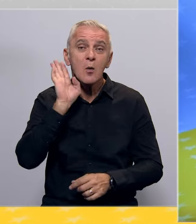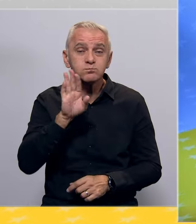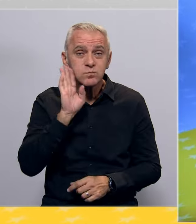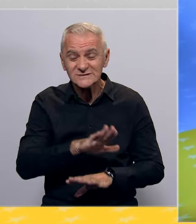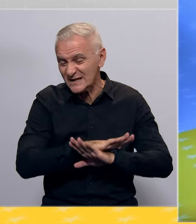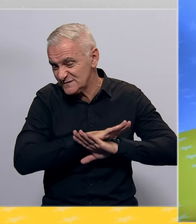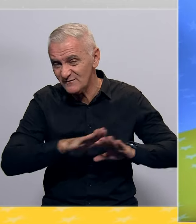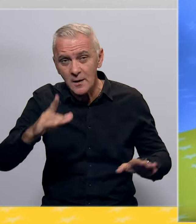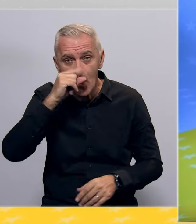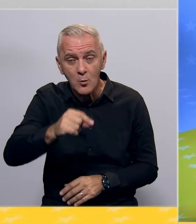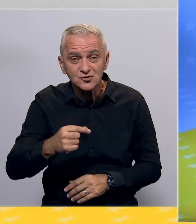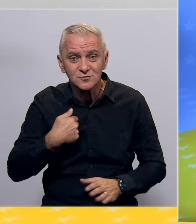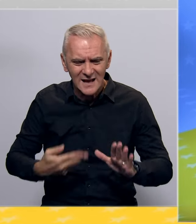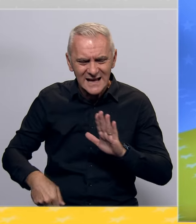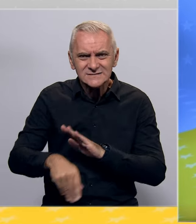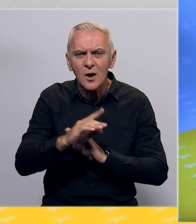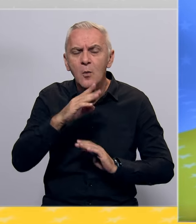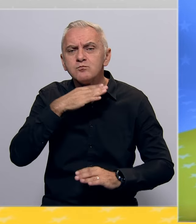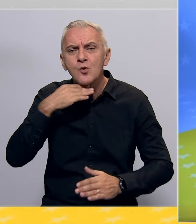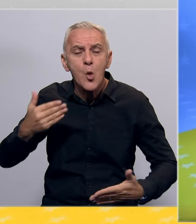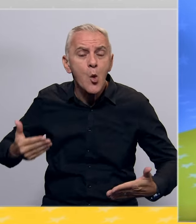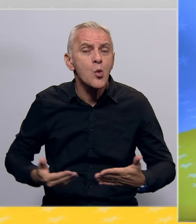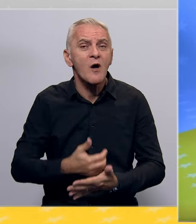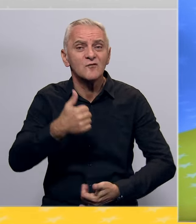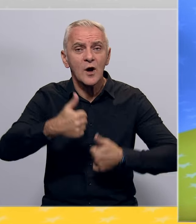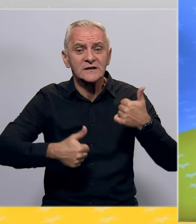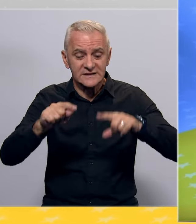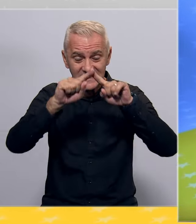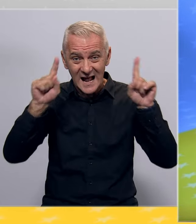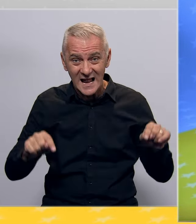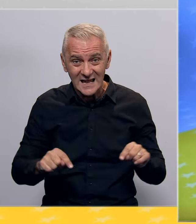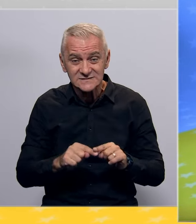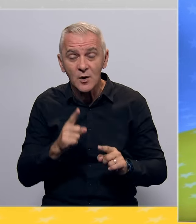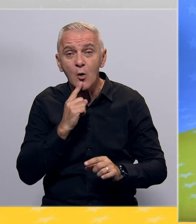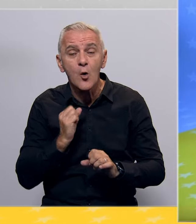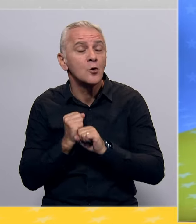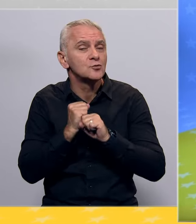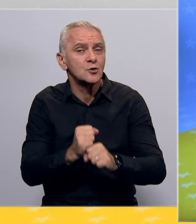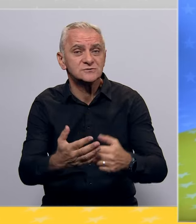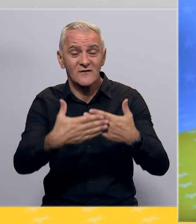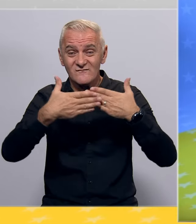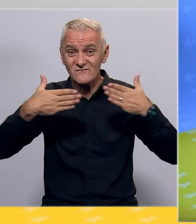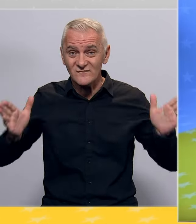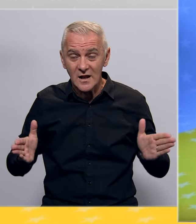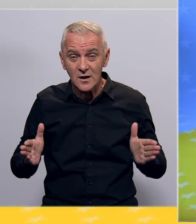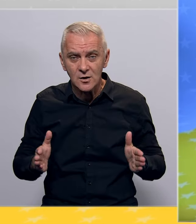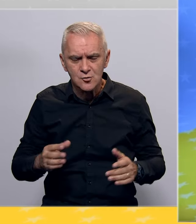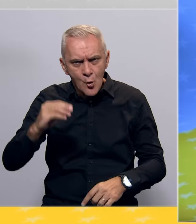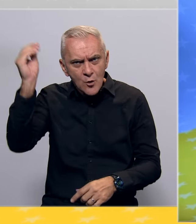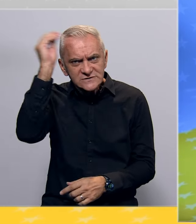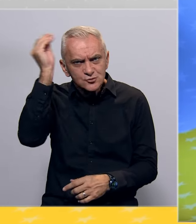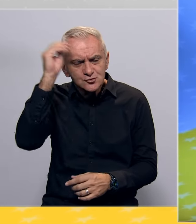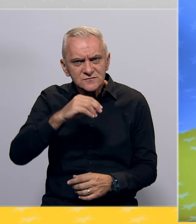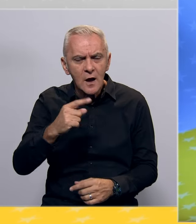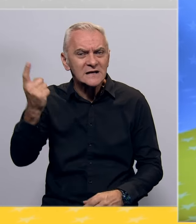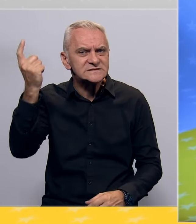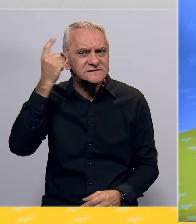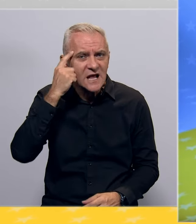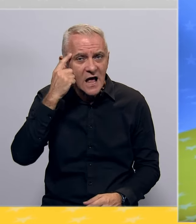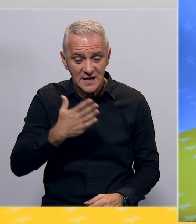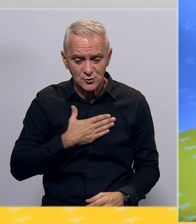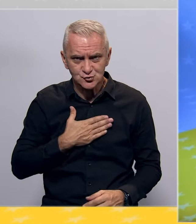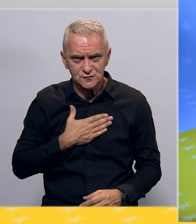svim općinama. Izlazimo s puno novih kandidata na listama koji nose ogromnu dozu iskustva, znanja u